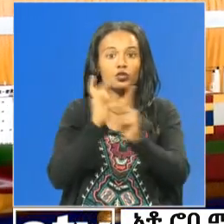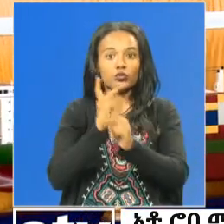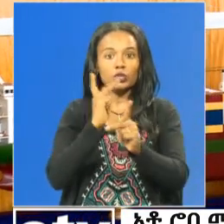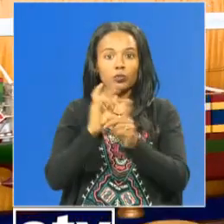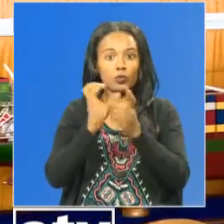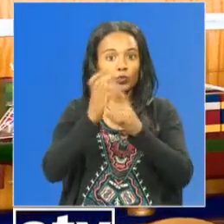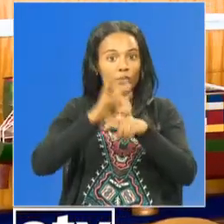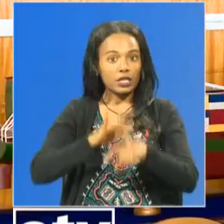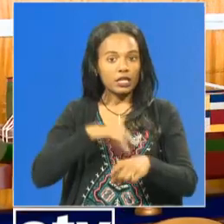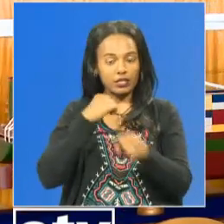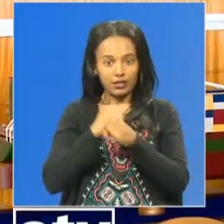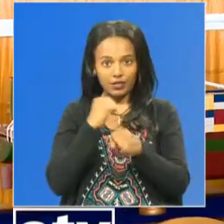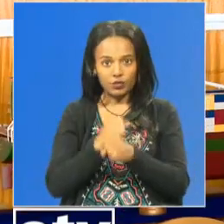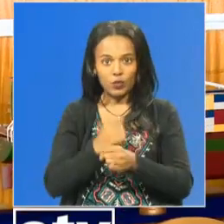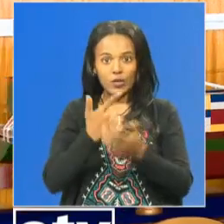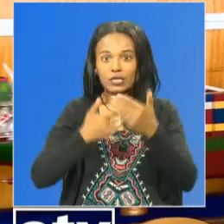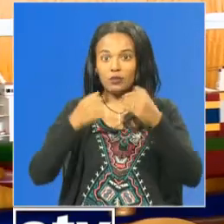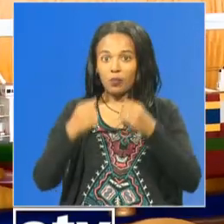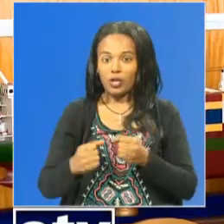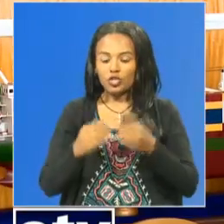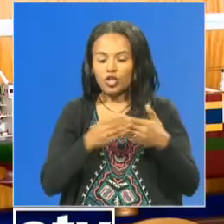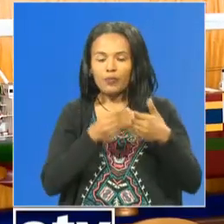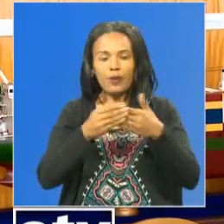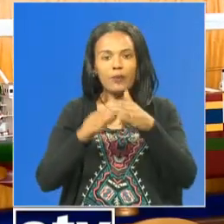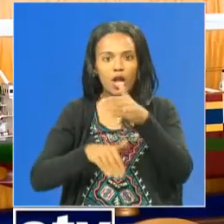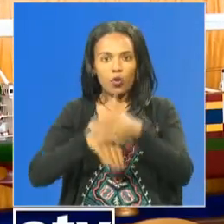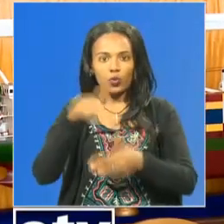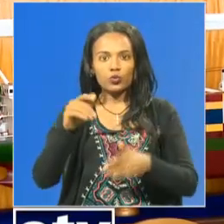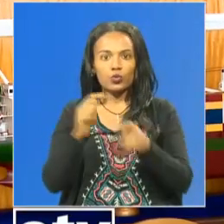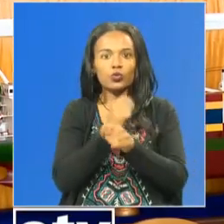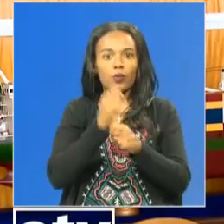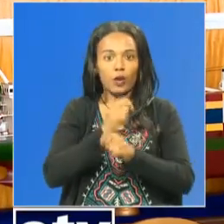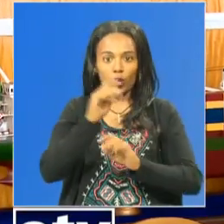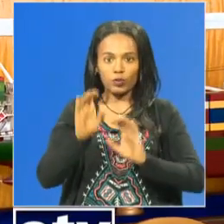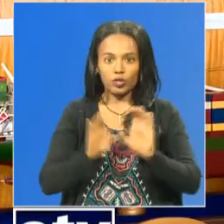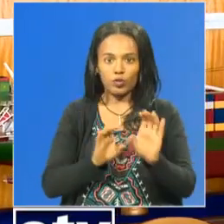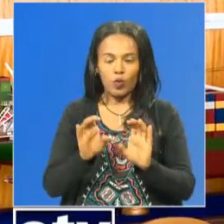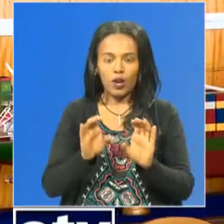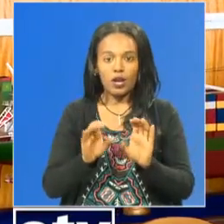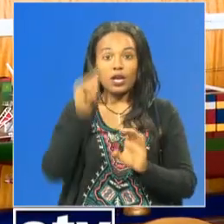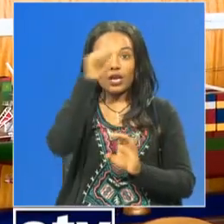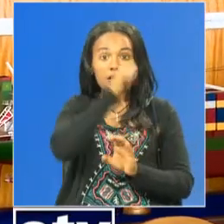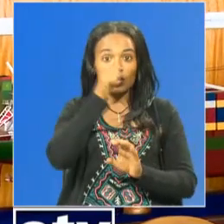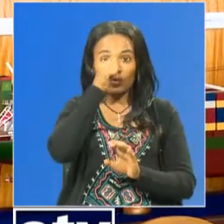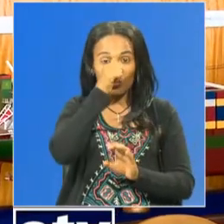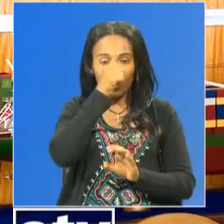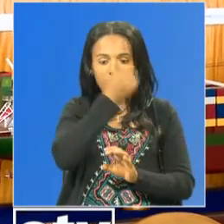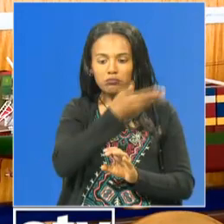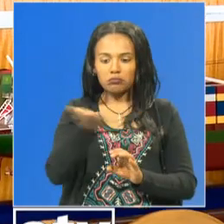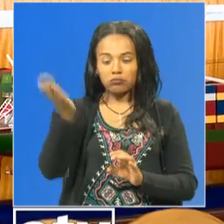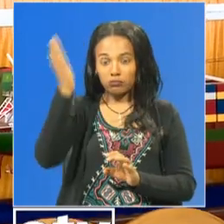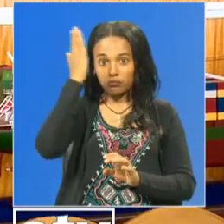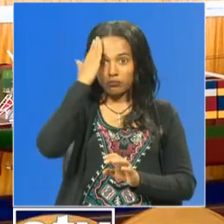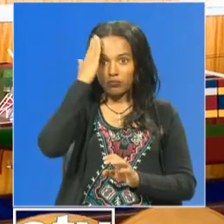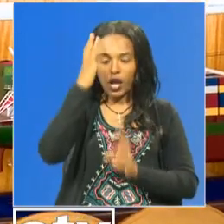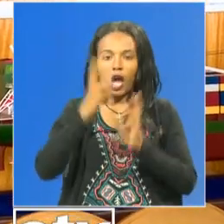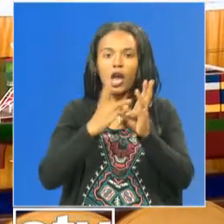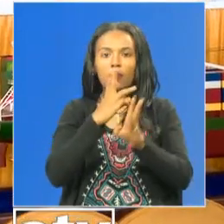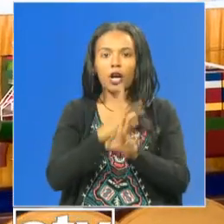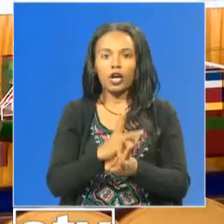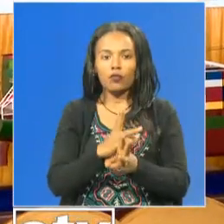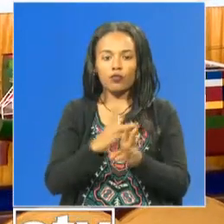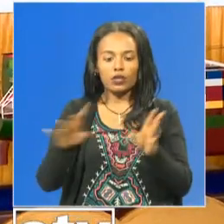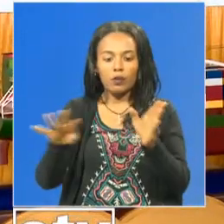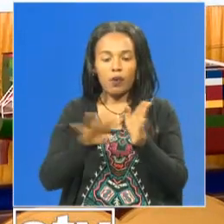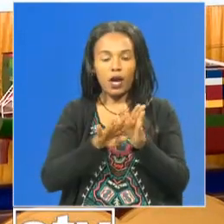ሁኔታ ላይ ስራ ተሰርቷል። ለዚህም የሚያስችል መመሪያ ወጥቶ ተግባራዊ ተደርጓል። ኢትዮጵያ እንደሚታወቀው የዓለም አቀፉ